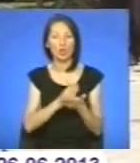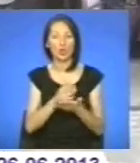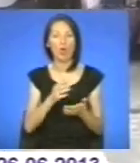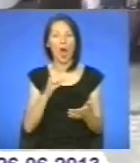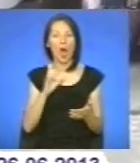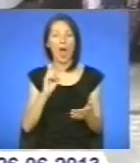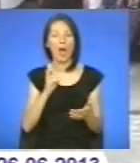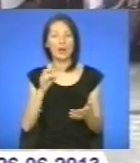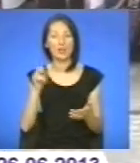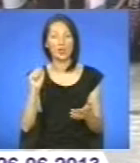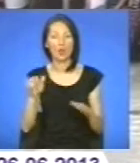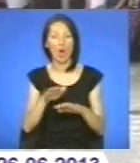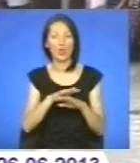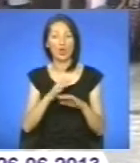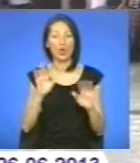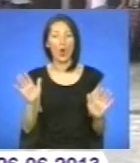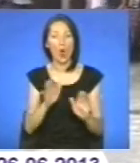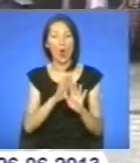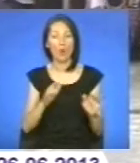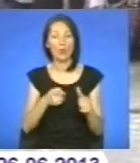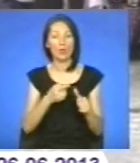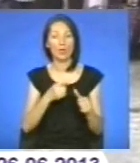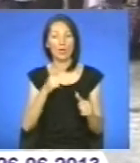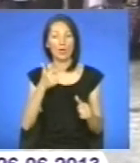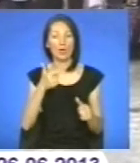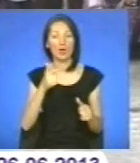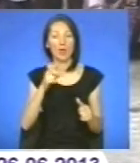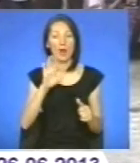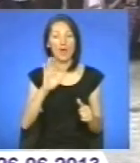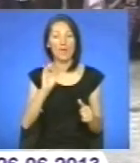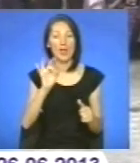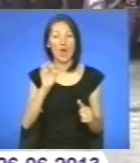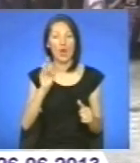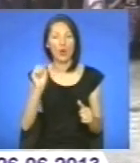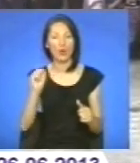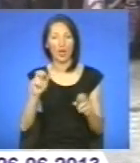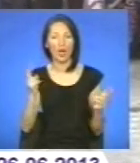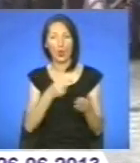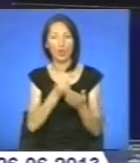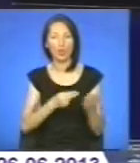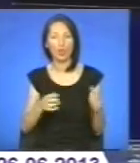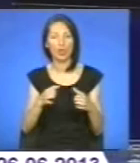академічного народного хору України імені Григорія Вірьовки та художні колективи села Кордишів.